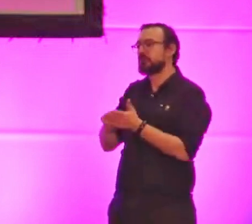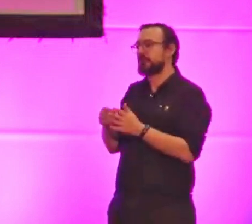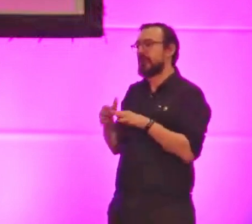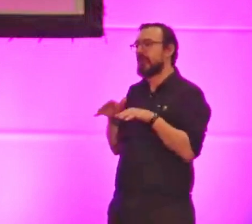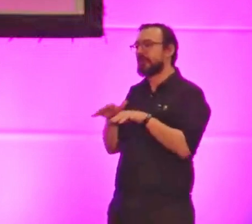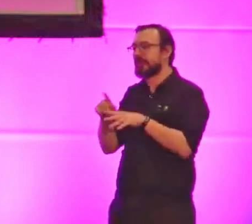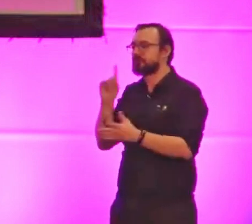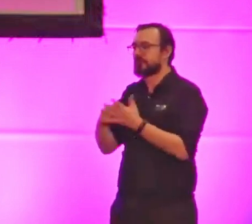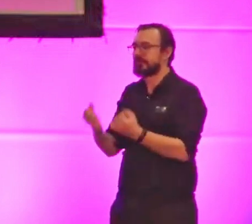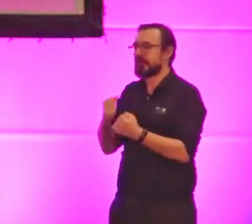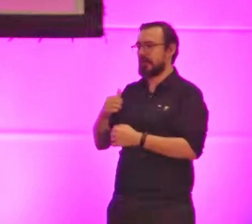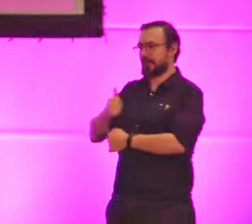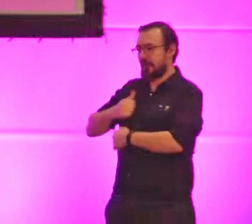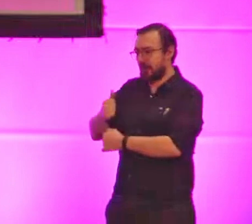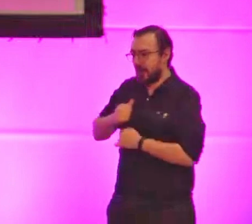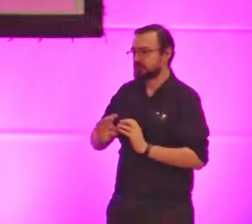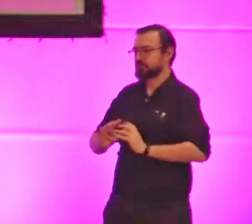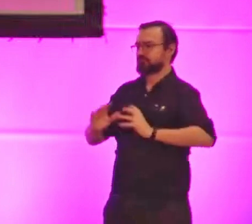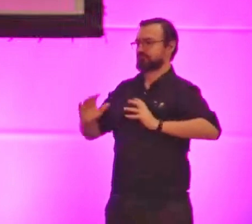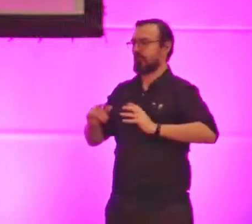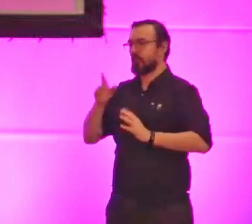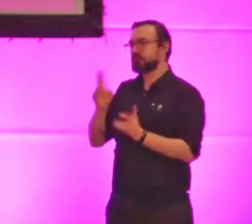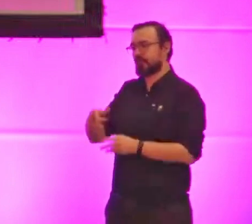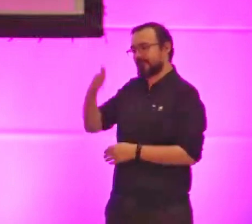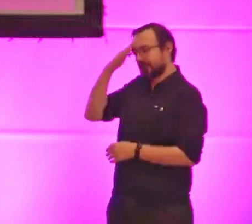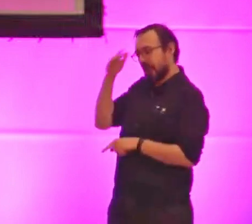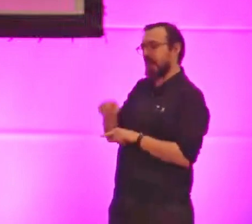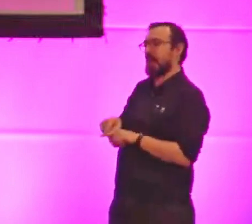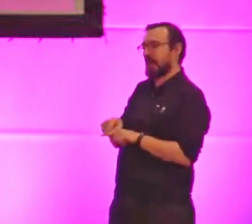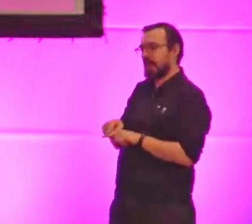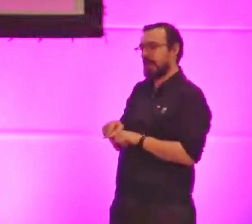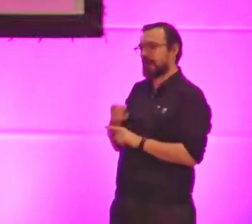attackera dem, för att stärka sig militärt. Och de visste också att de